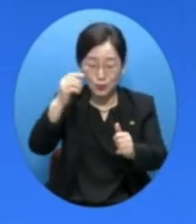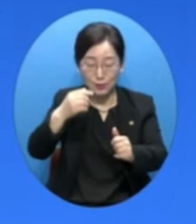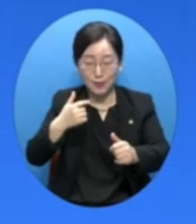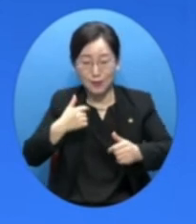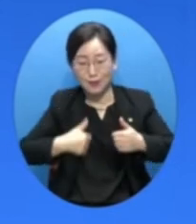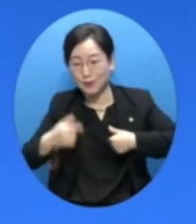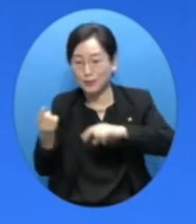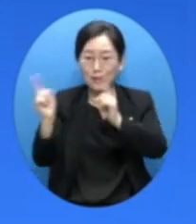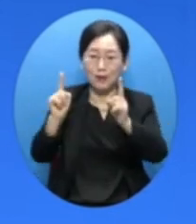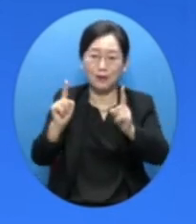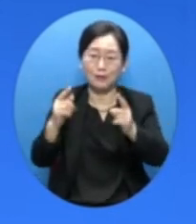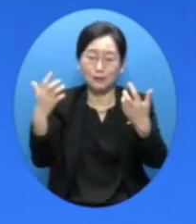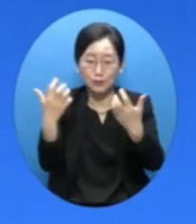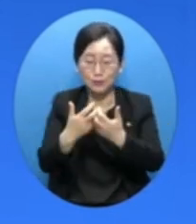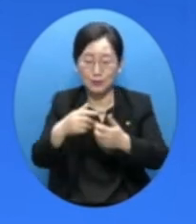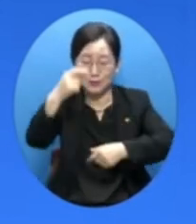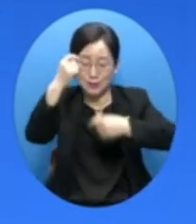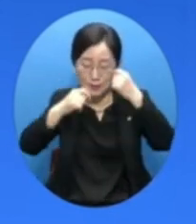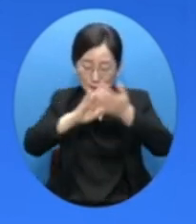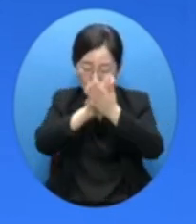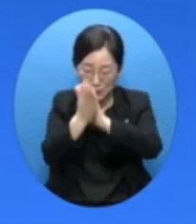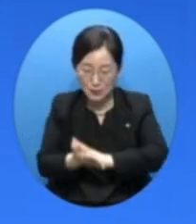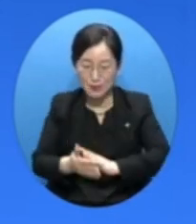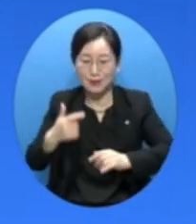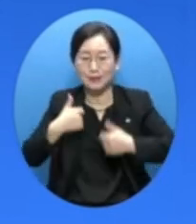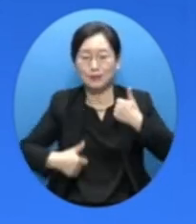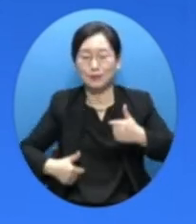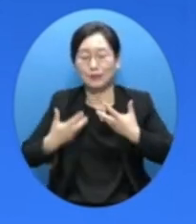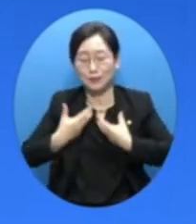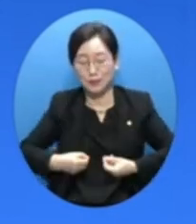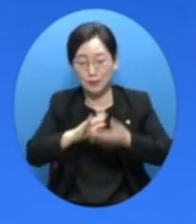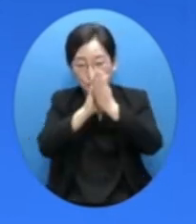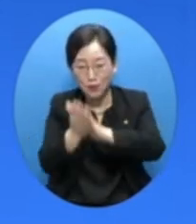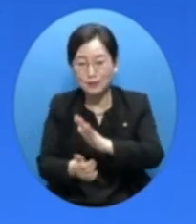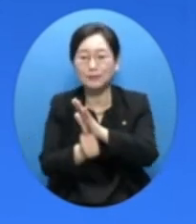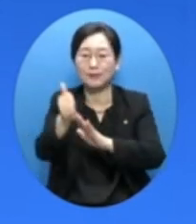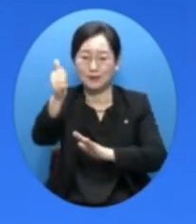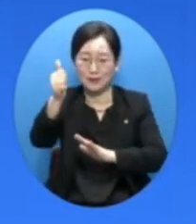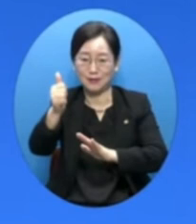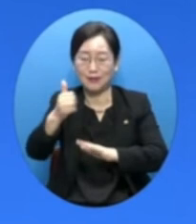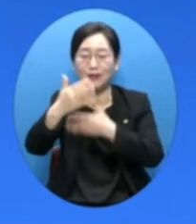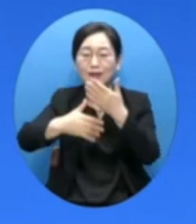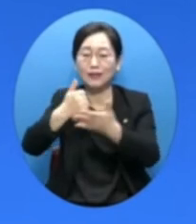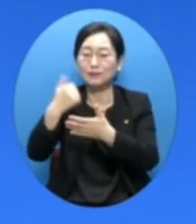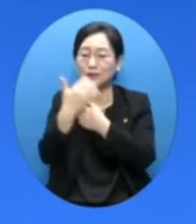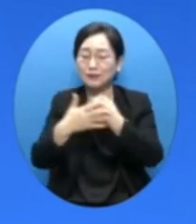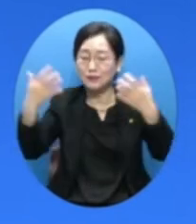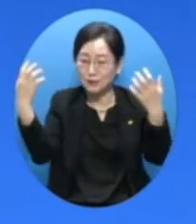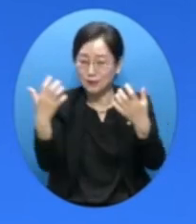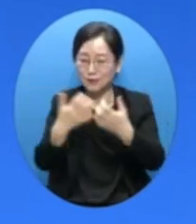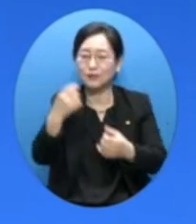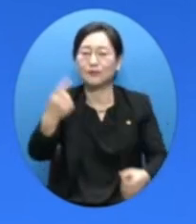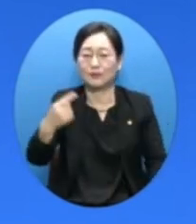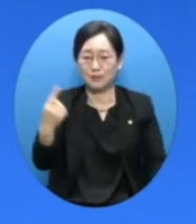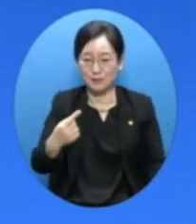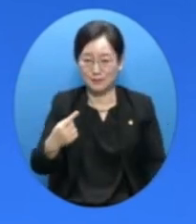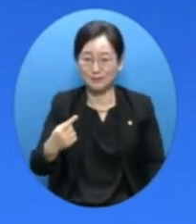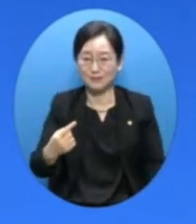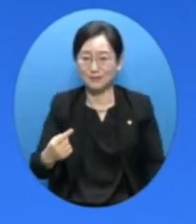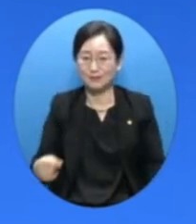되는 것입니다. 슬픔이 변하여 기쁨이 되고 절망이 변하여 희망이 되고 하나님의 은혜가 넘쳐나게 되는 것입니다.